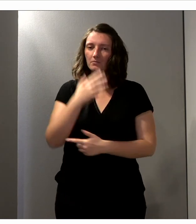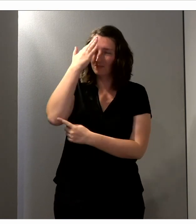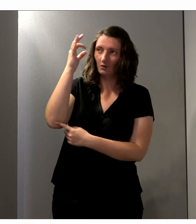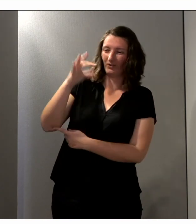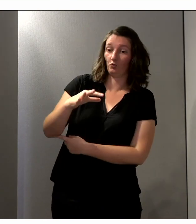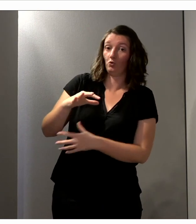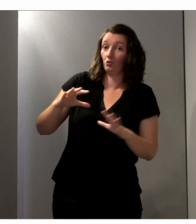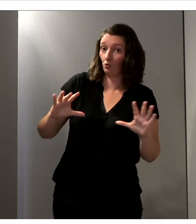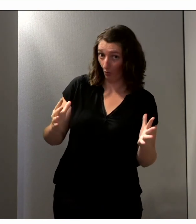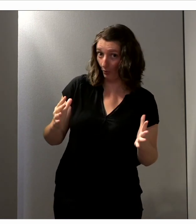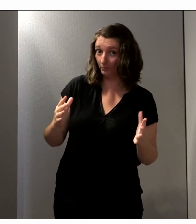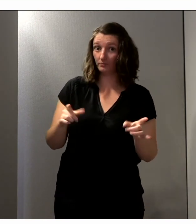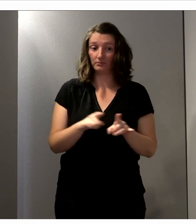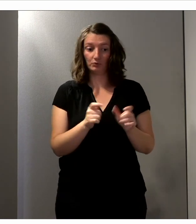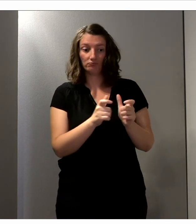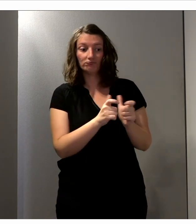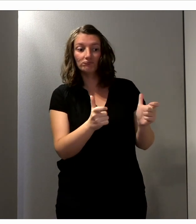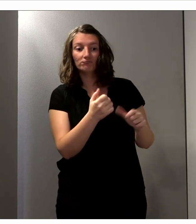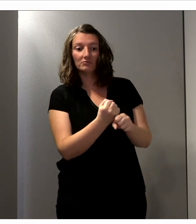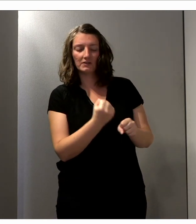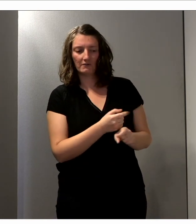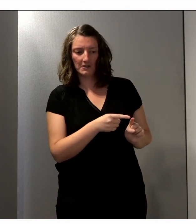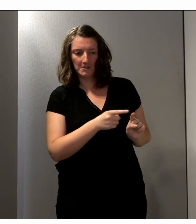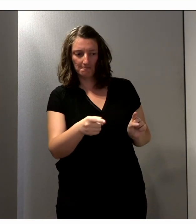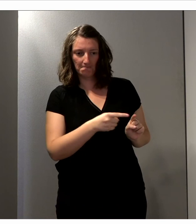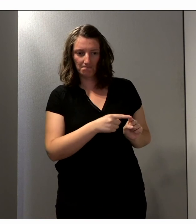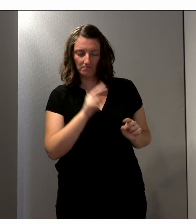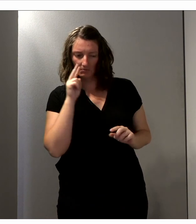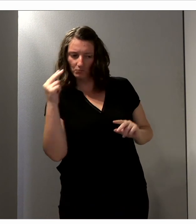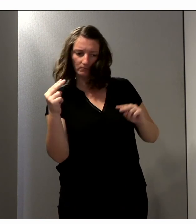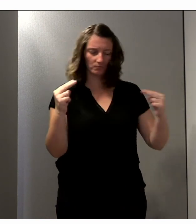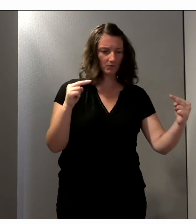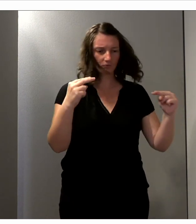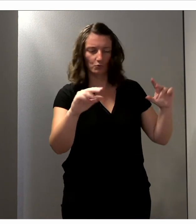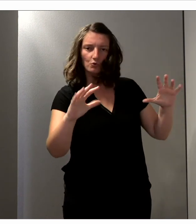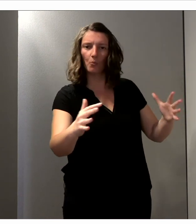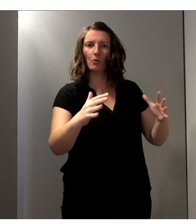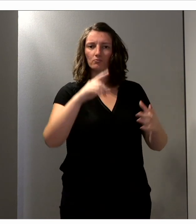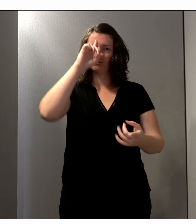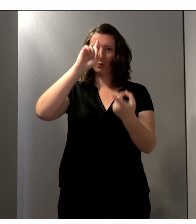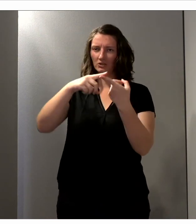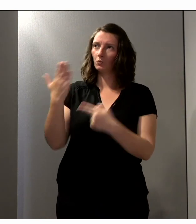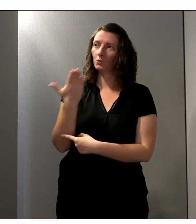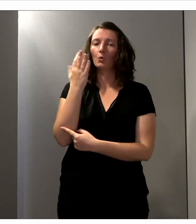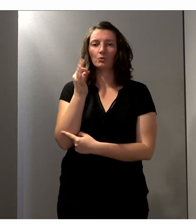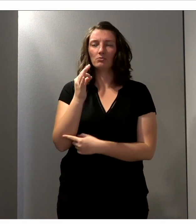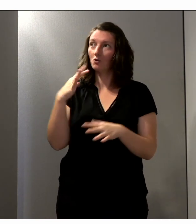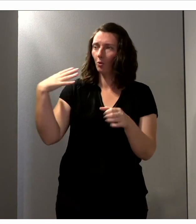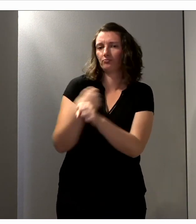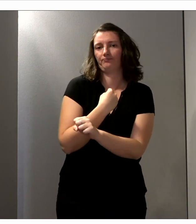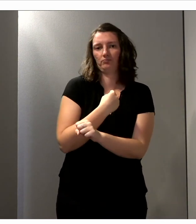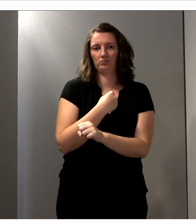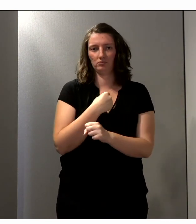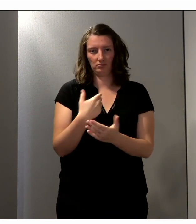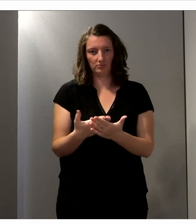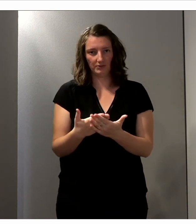dimension du travail interroger pour atteindre ces objectifs ambitieux, certes, d'émancipation et de qualité de vie au